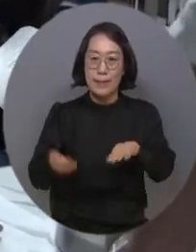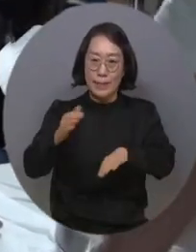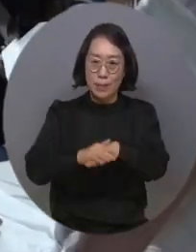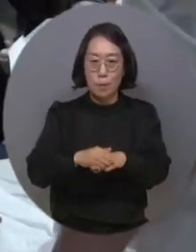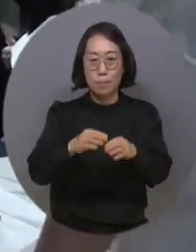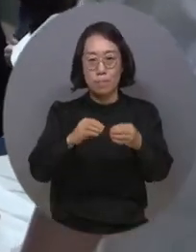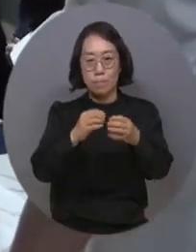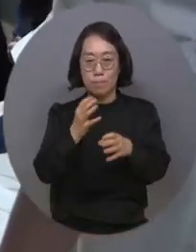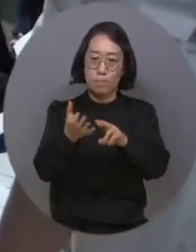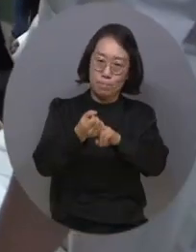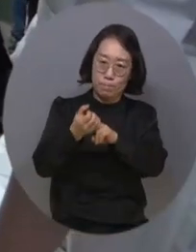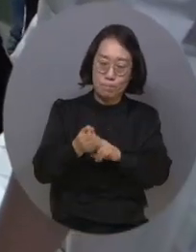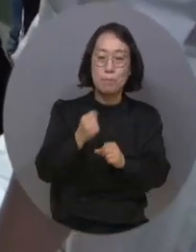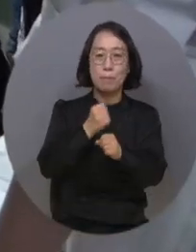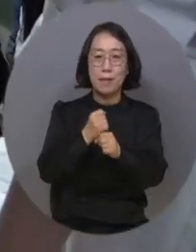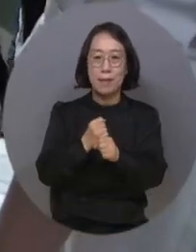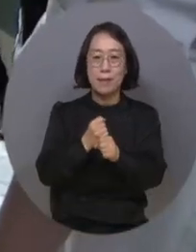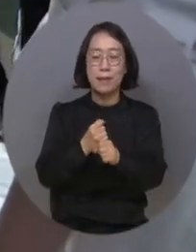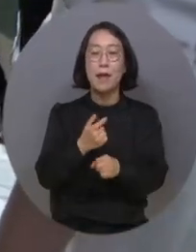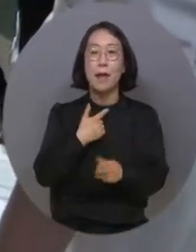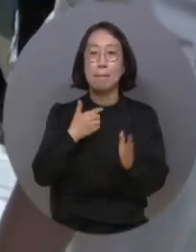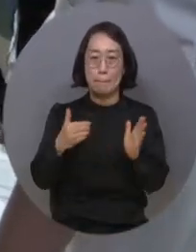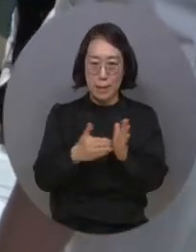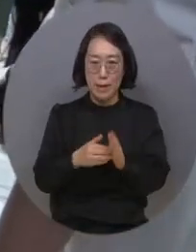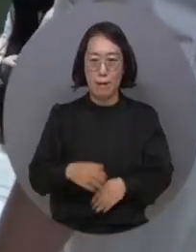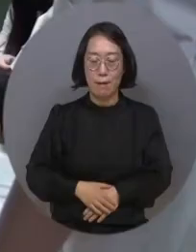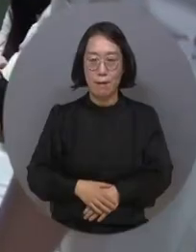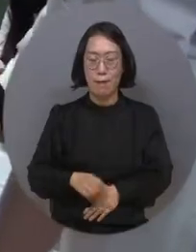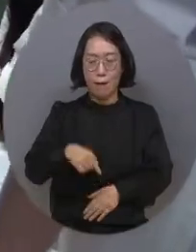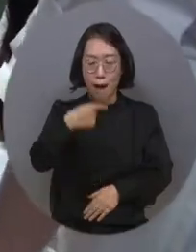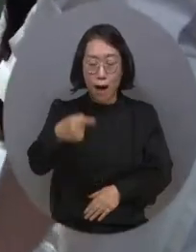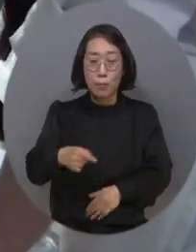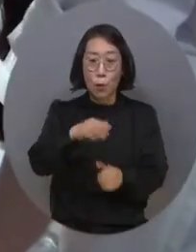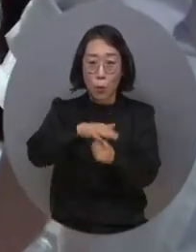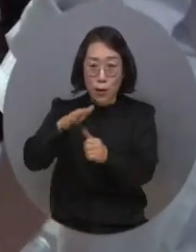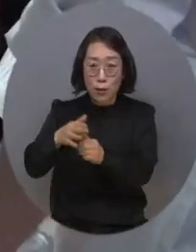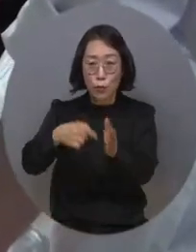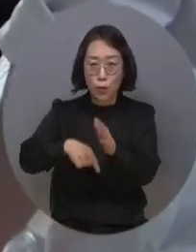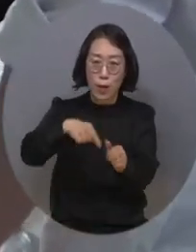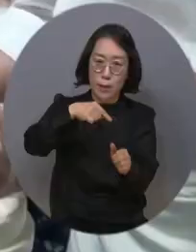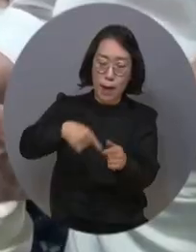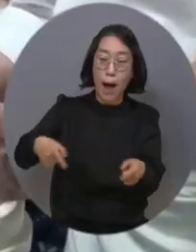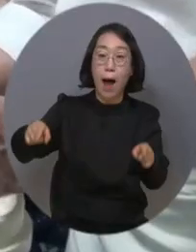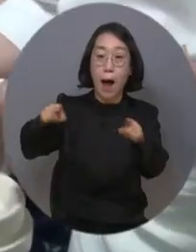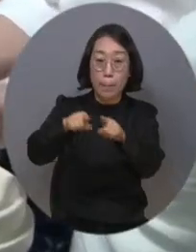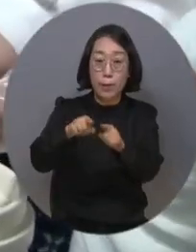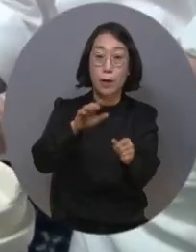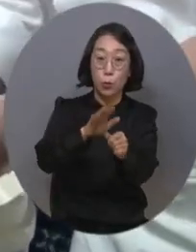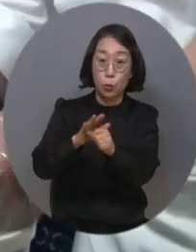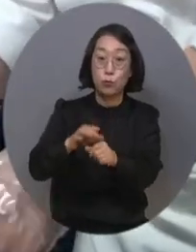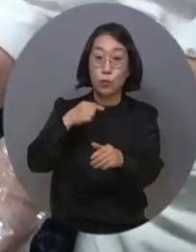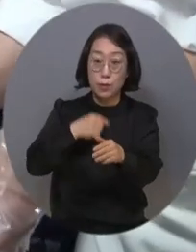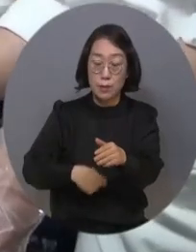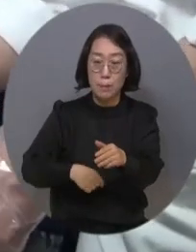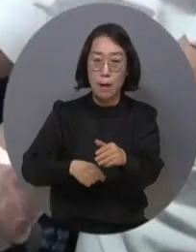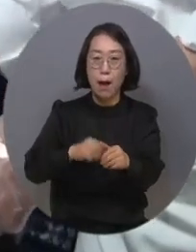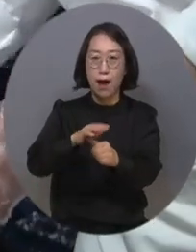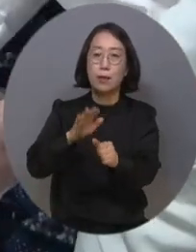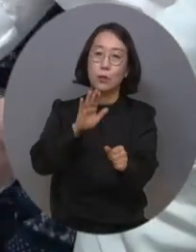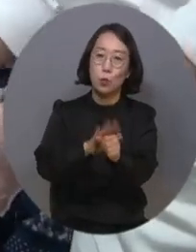되었습니다 다음 세대를 함께 키워내려는 관내 상공인들의 마음이 아이들에게 스며드는